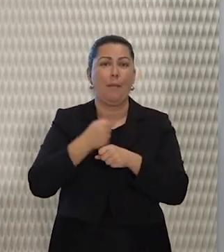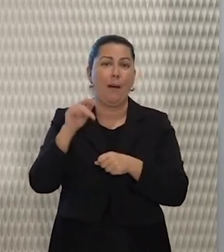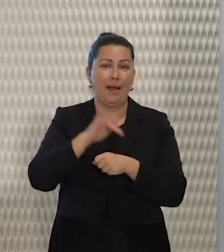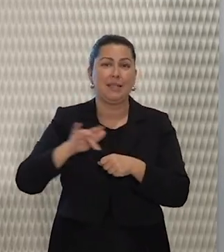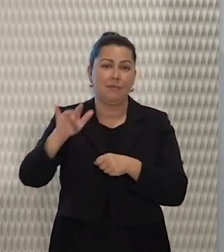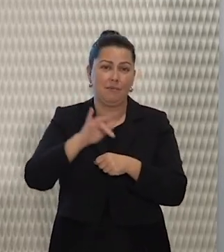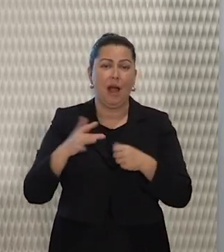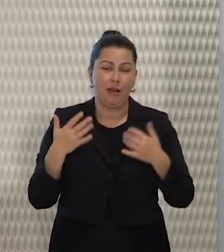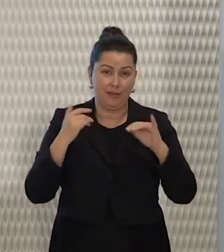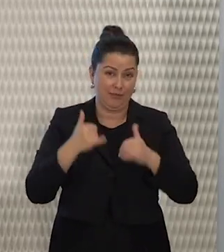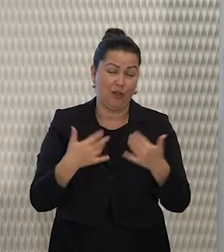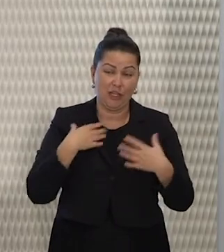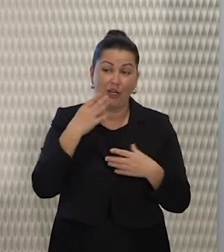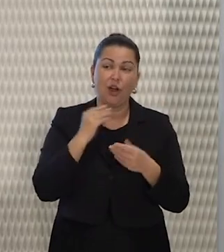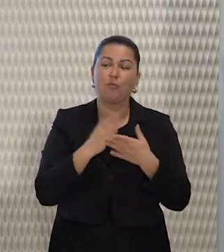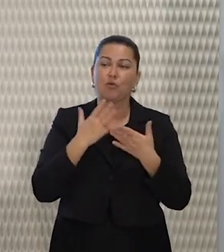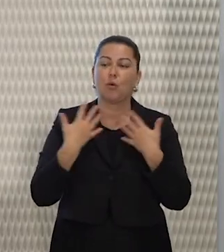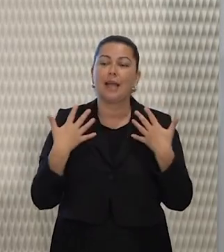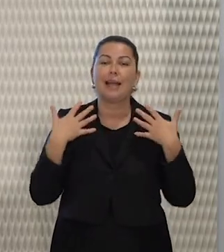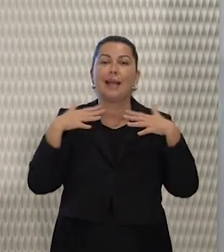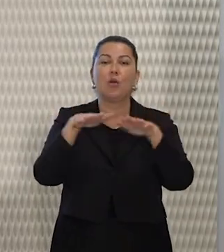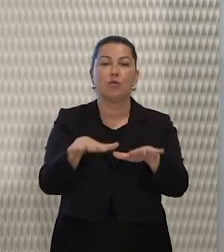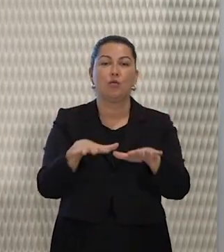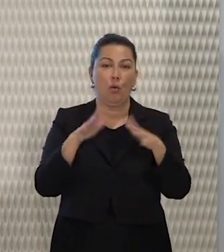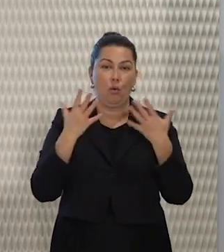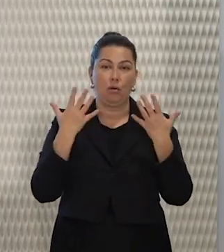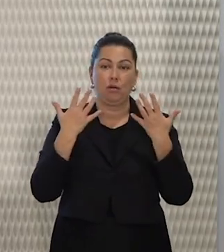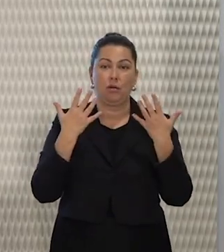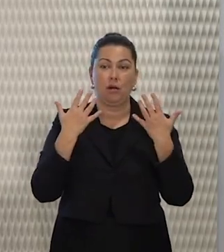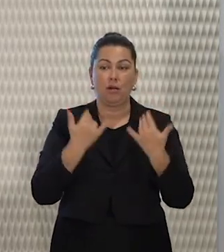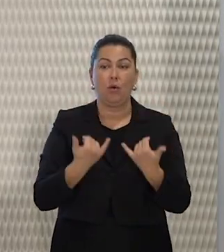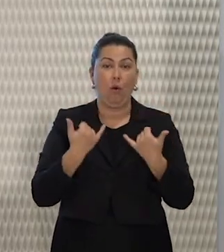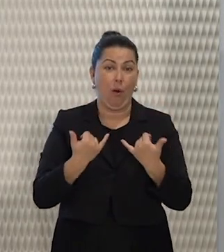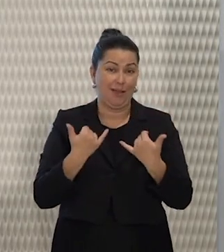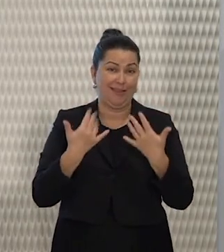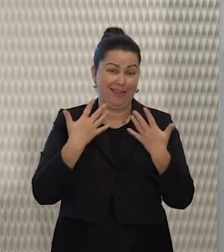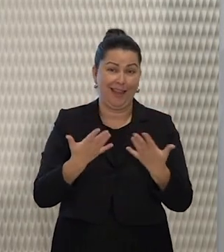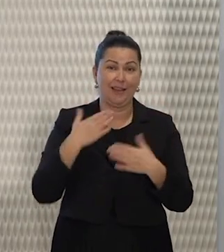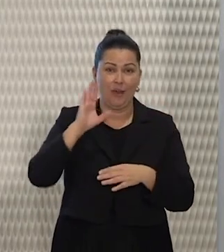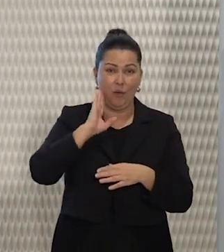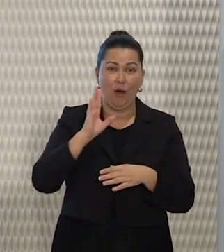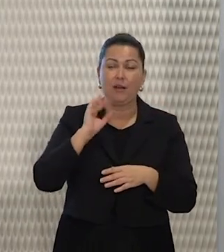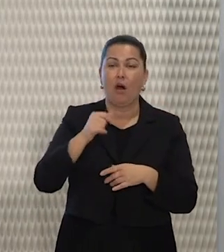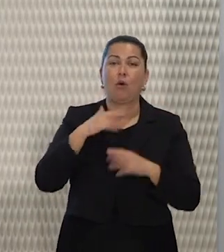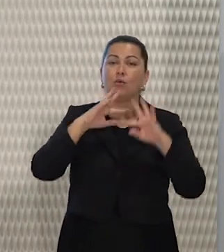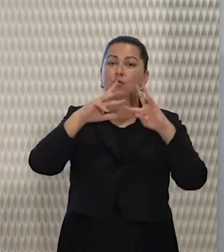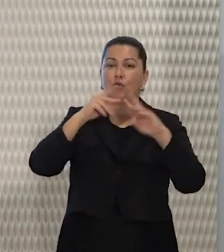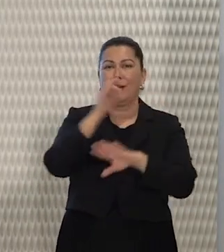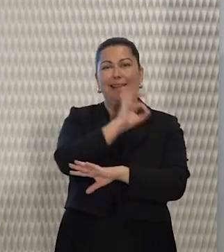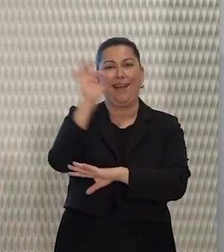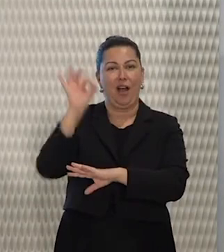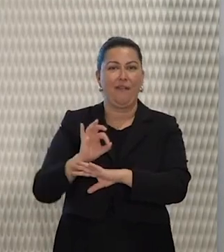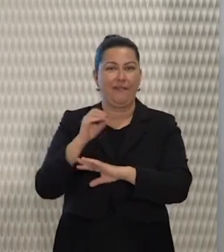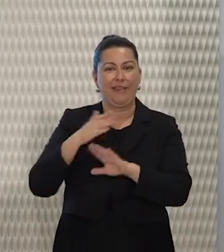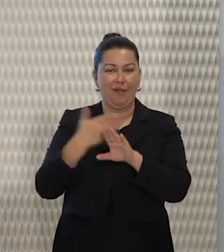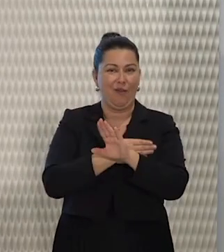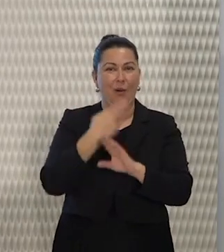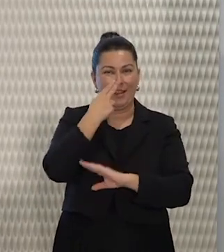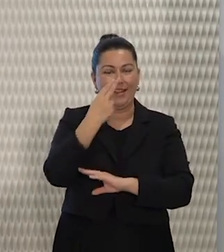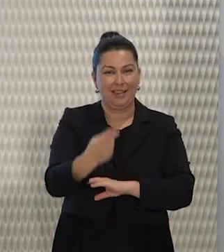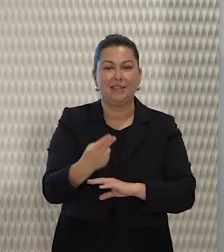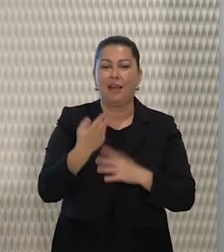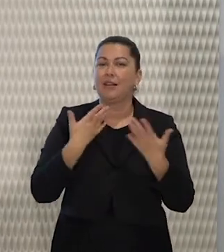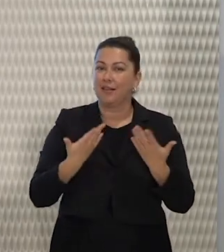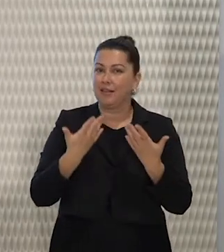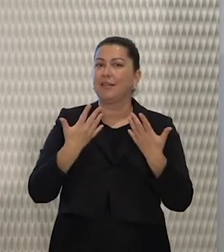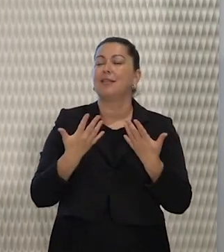Arbeitsplatz. Und ich glaube, dass Inklusion, so wie es heute definiert wurde, und wir haben es anhand einer sehr schönen Grafik gesehen, es ist